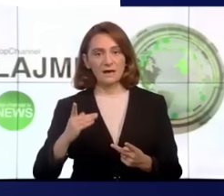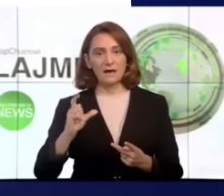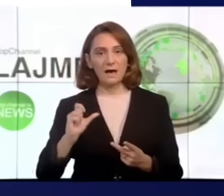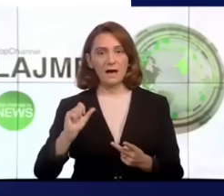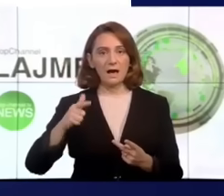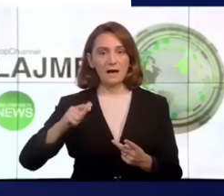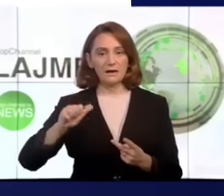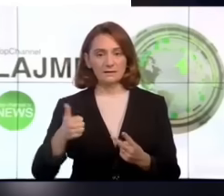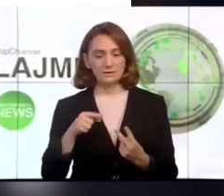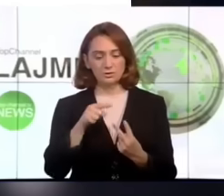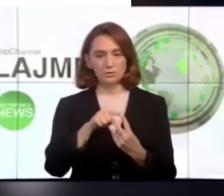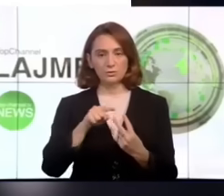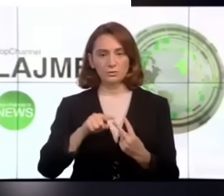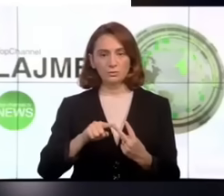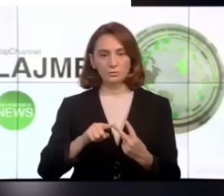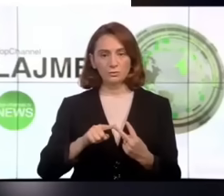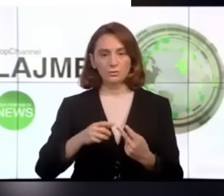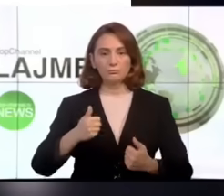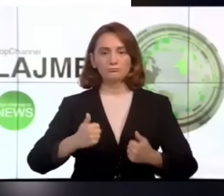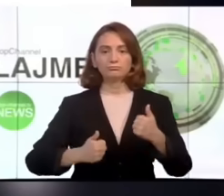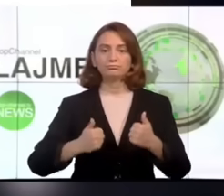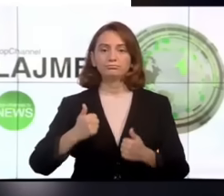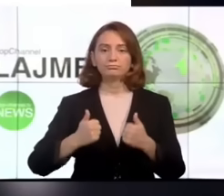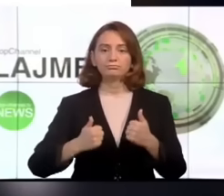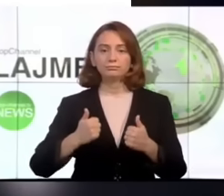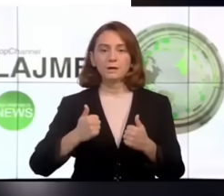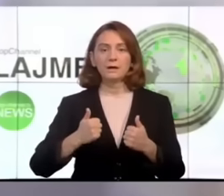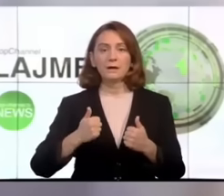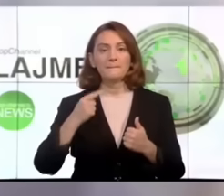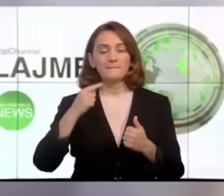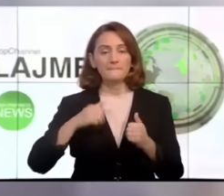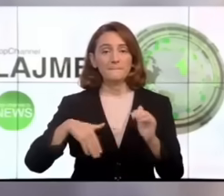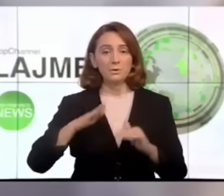cili nuk pranon që të bëjë një debat të dytë me rivalen e tij.